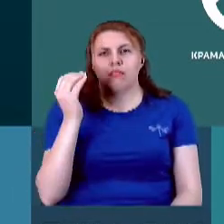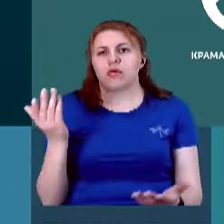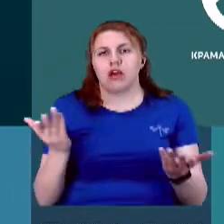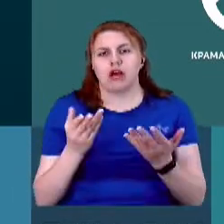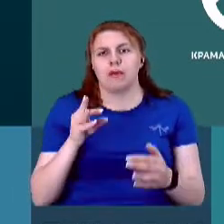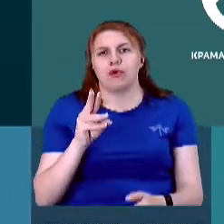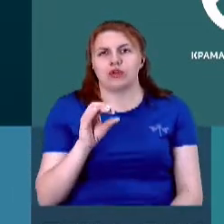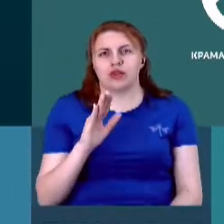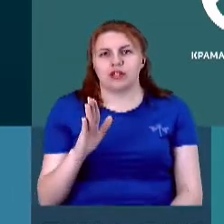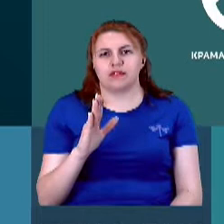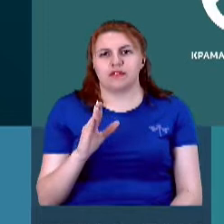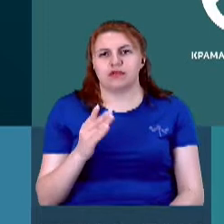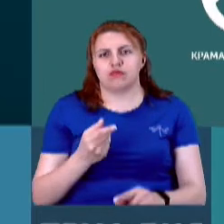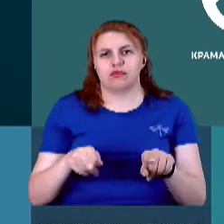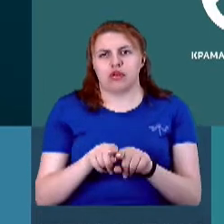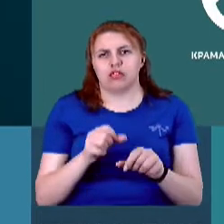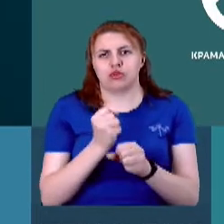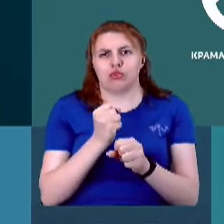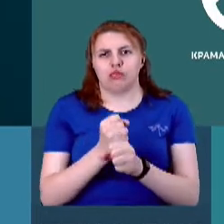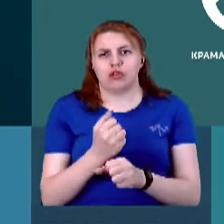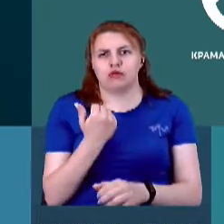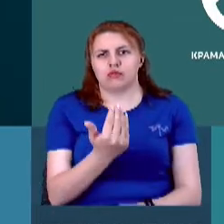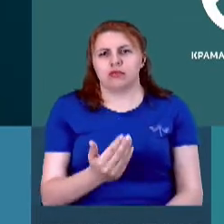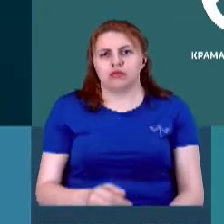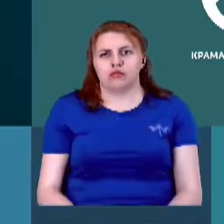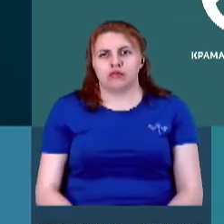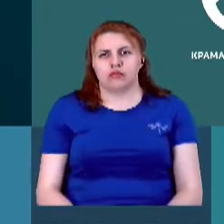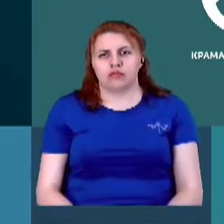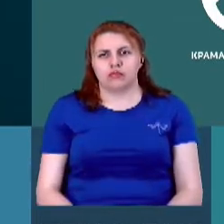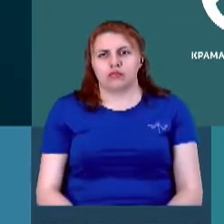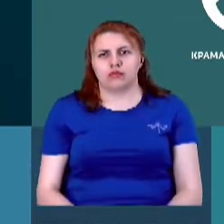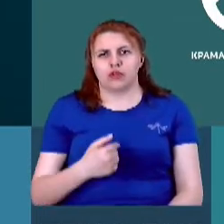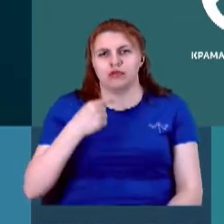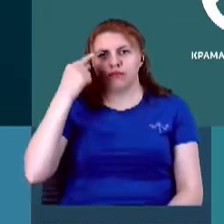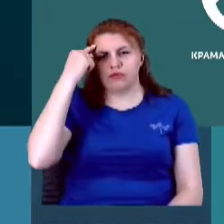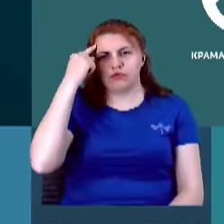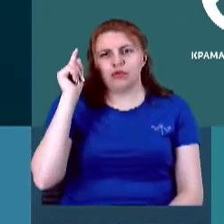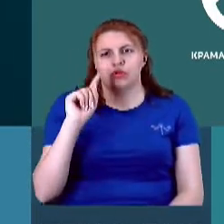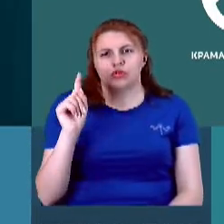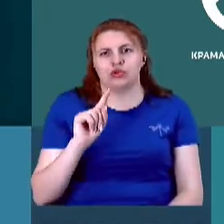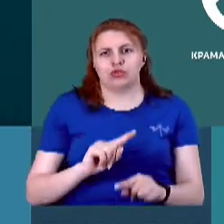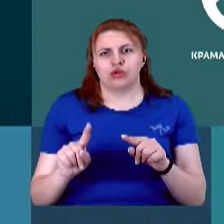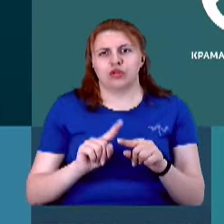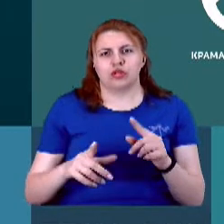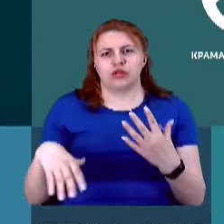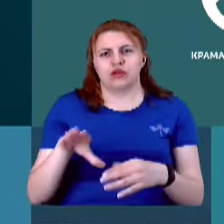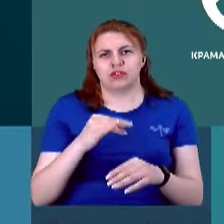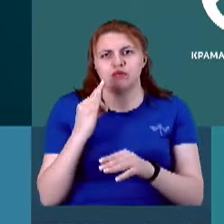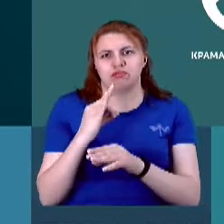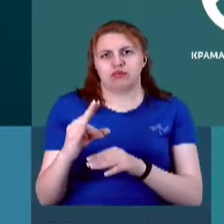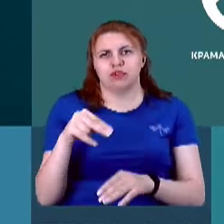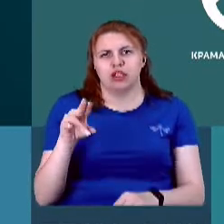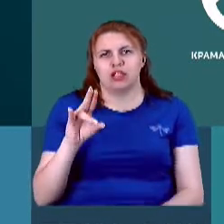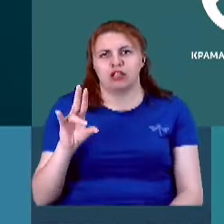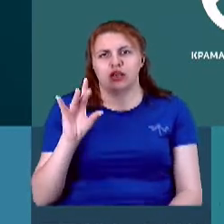який мотив замаху на неї? Я вважаю, що, скоріш за все, це, як вона сказала, привіт із ДНР.